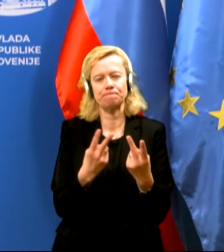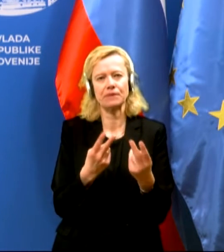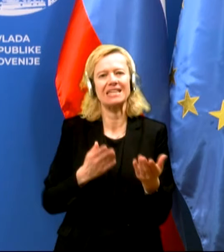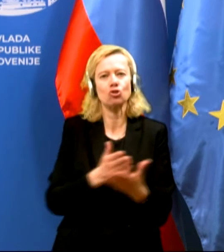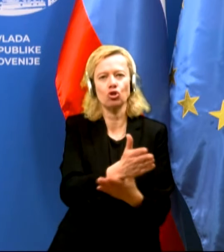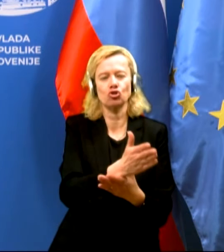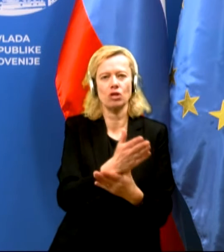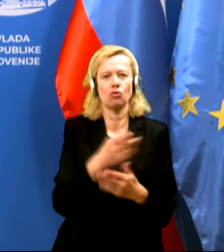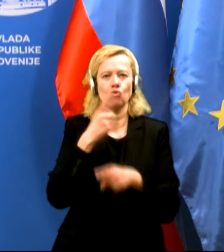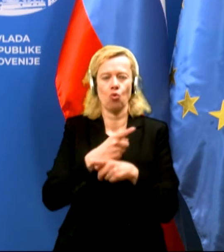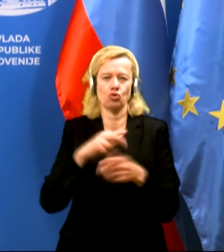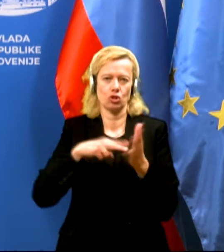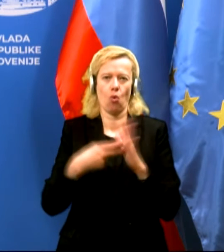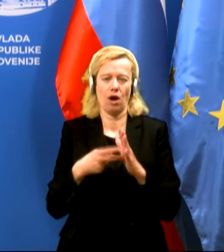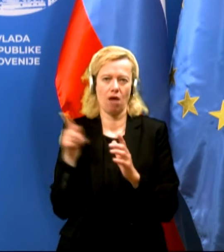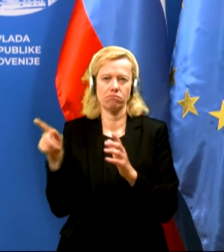stroka. Hkrati pa